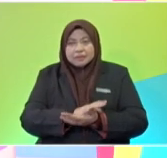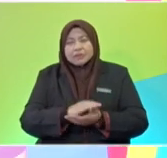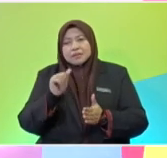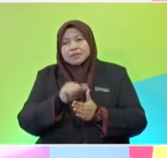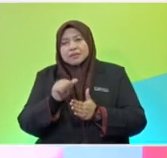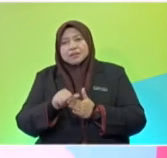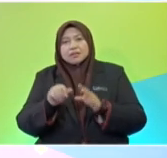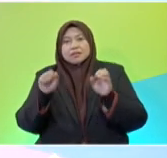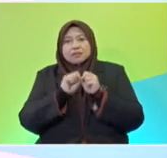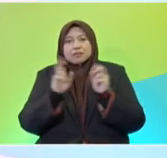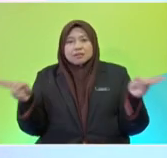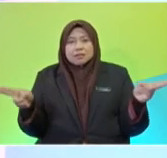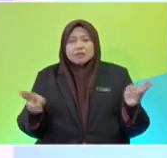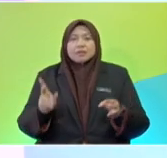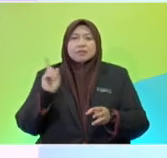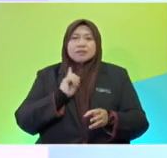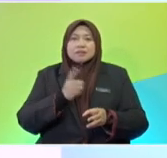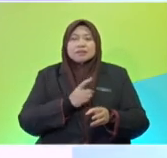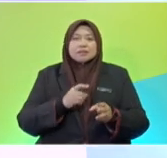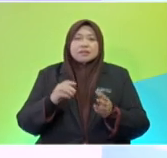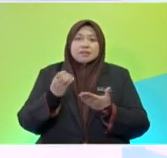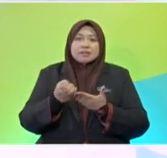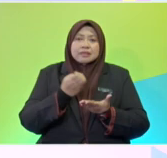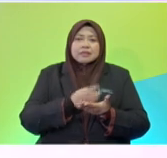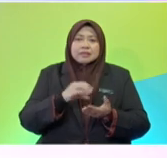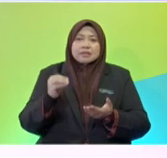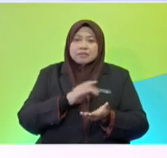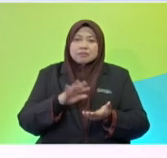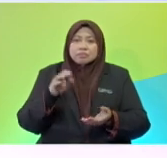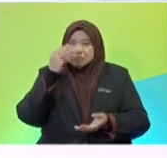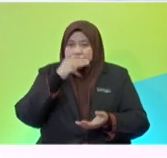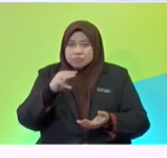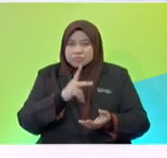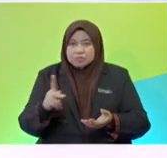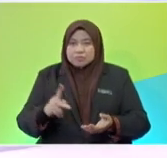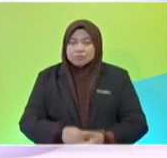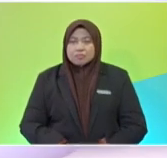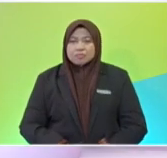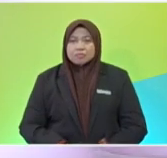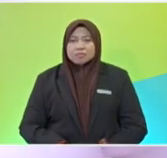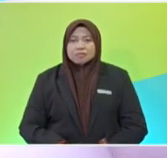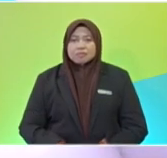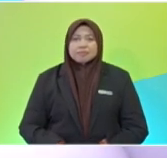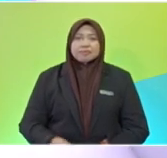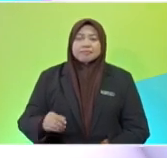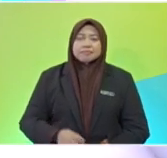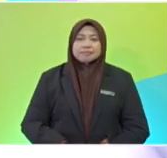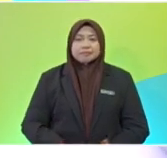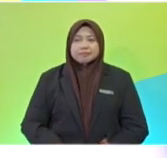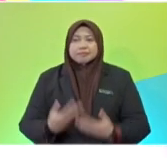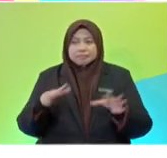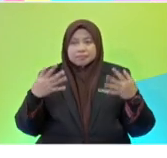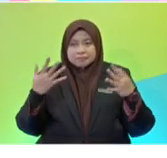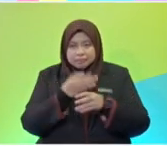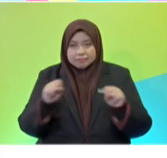sama-sama kita murni dan edit kain ecanya salah satu menjadi